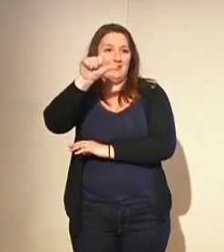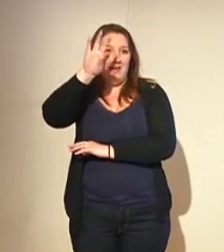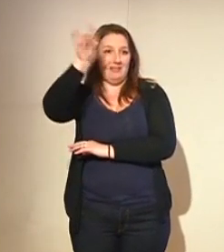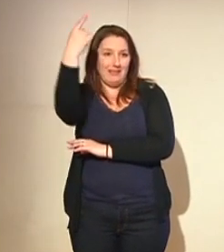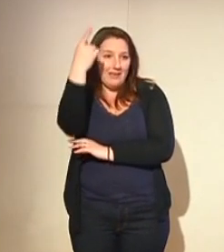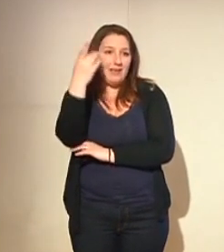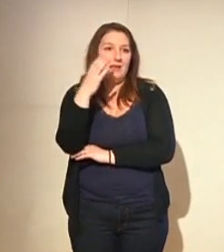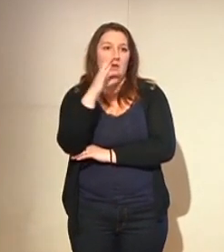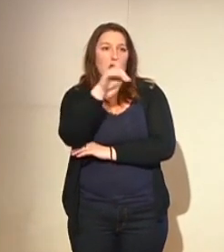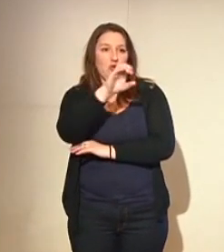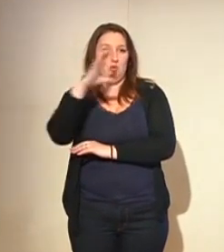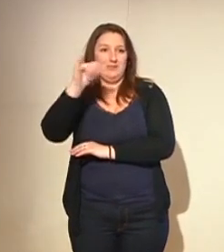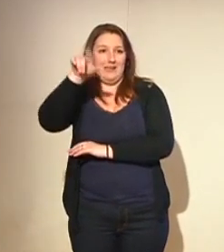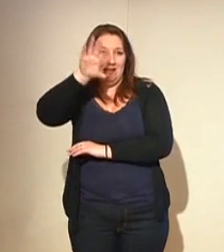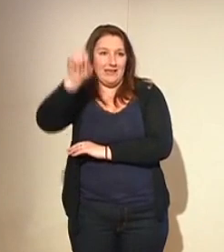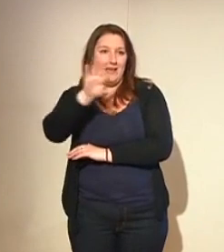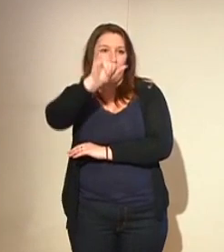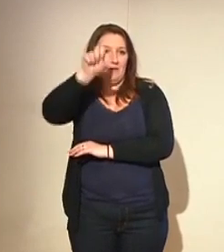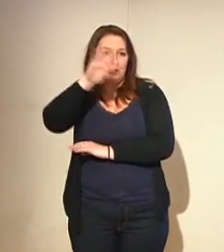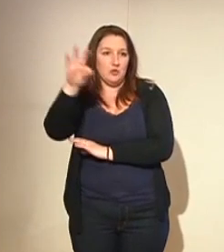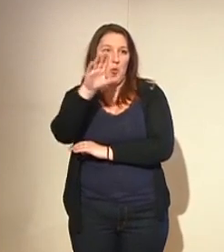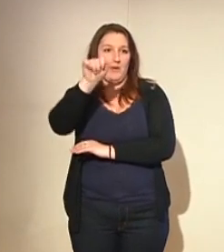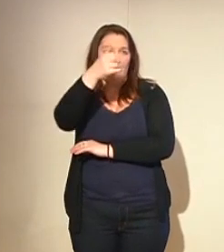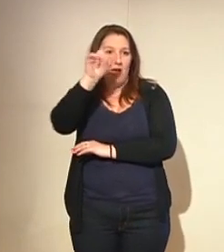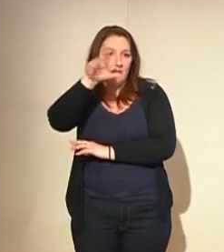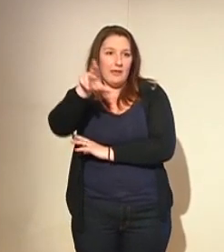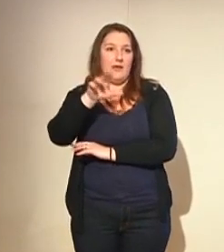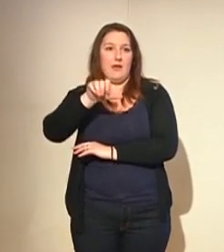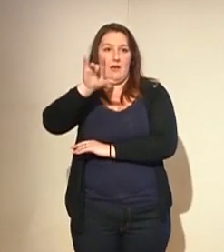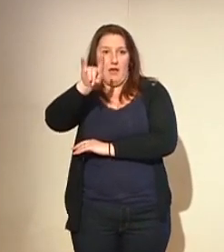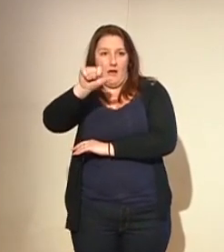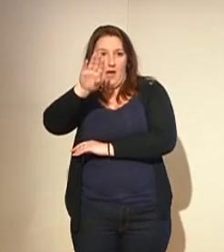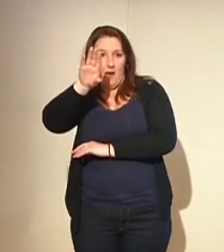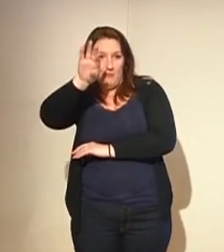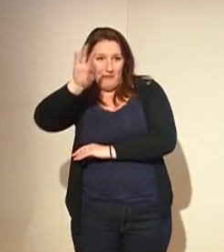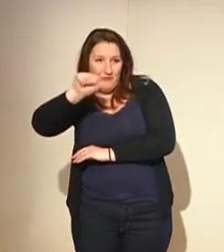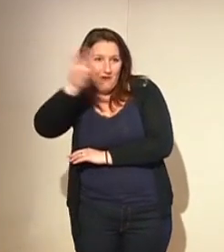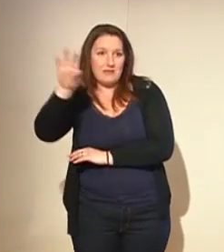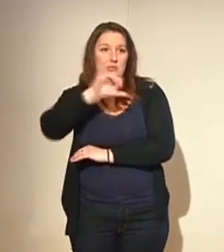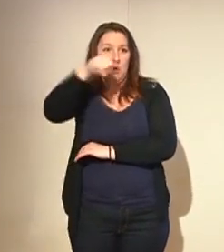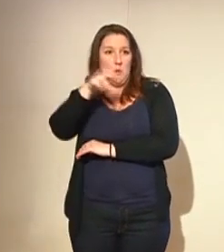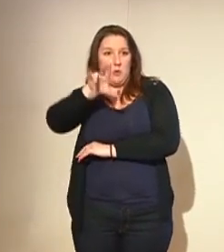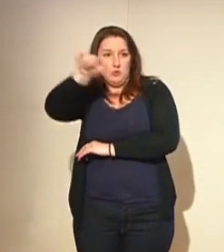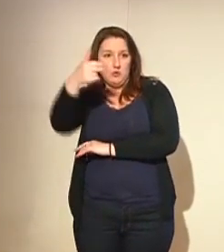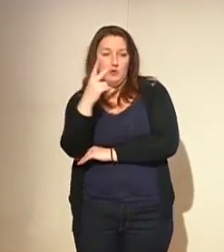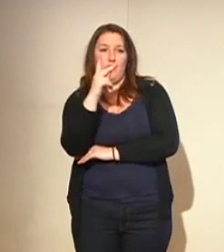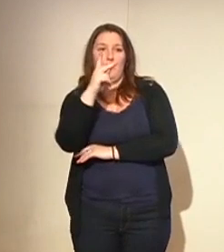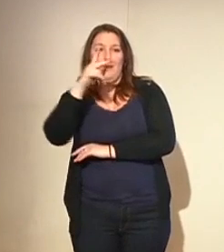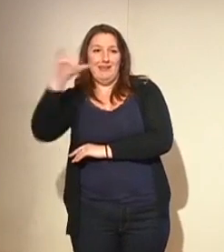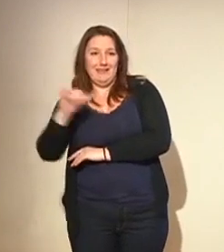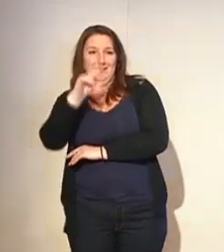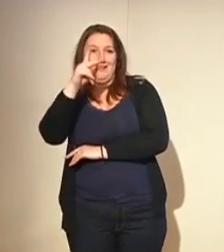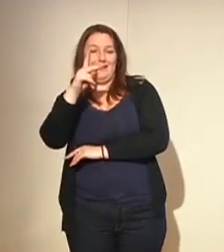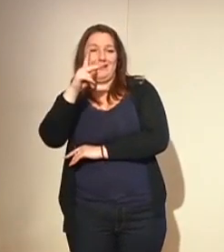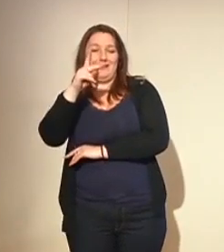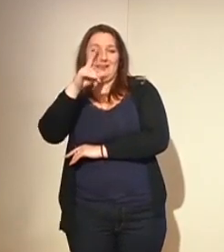fristau Madame Garnier monsieurast madame Juli madame carch madame